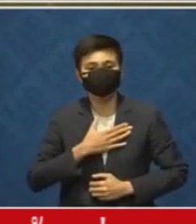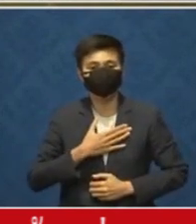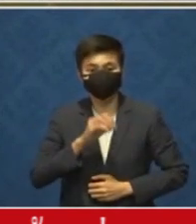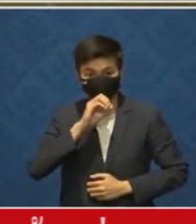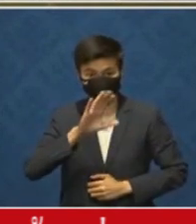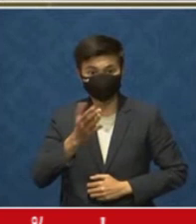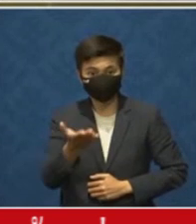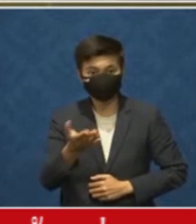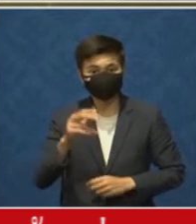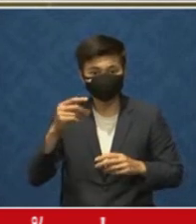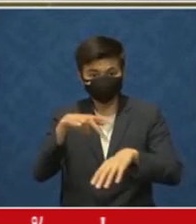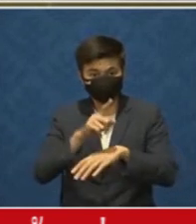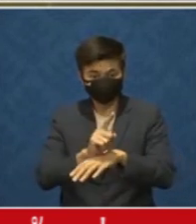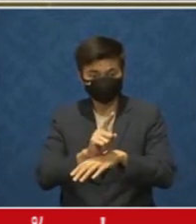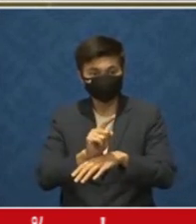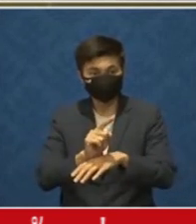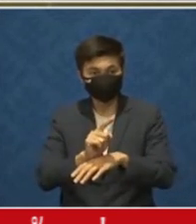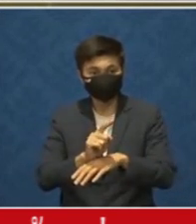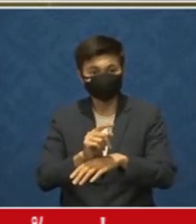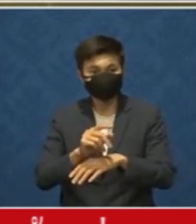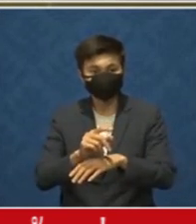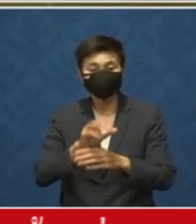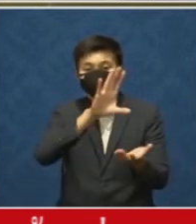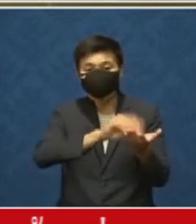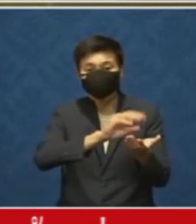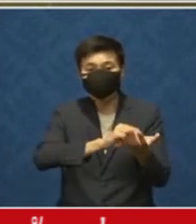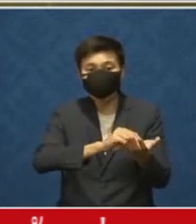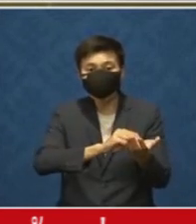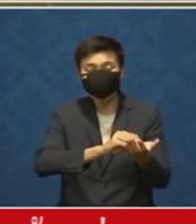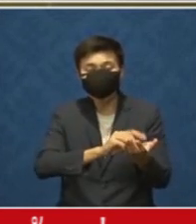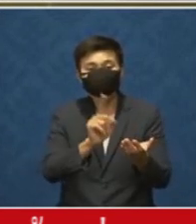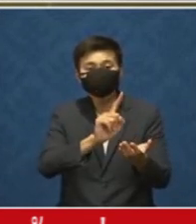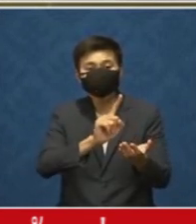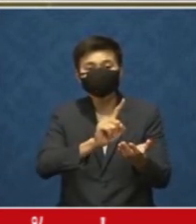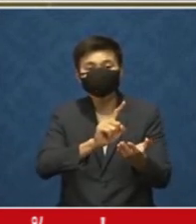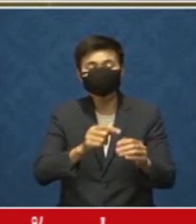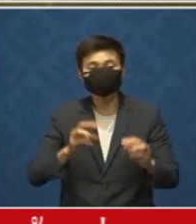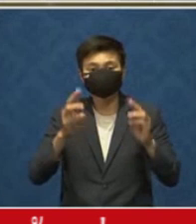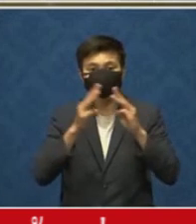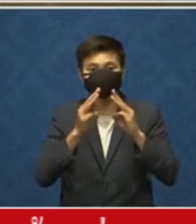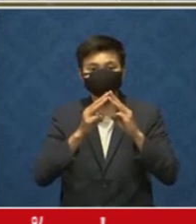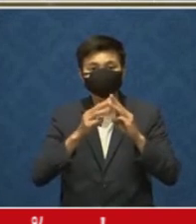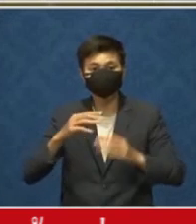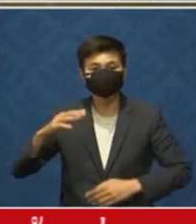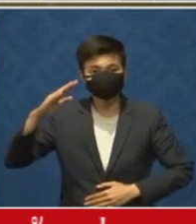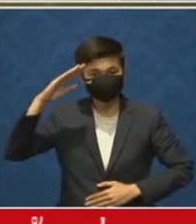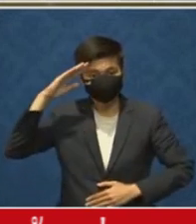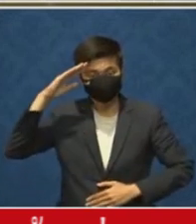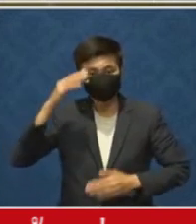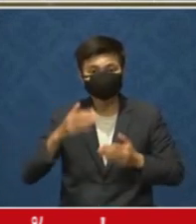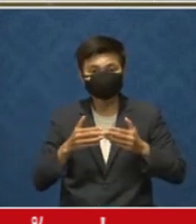นท่านประธานครับว่าได้มาจากสัญญาที่กองทัพเรือเนี่ยได้เซ็นกับท